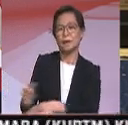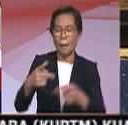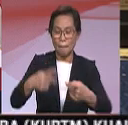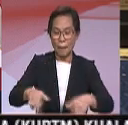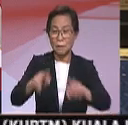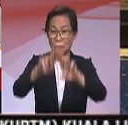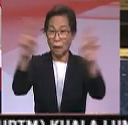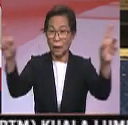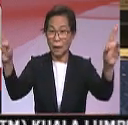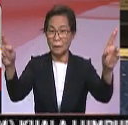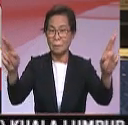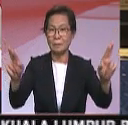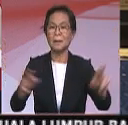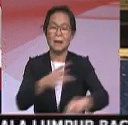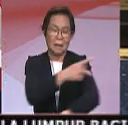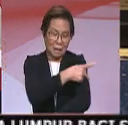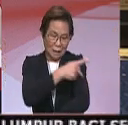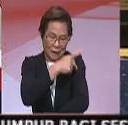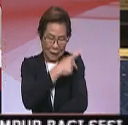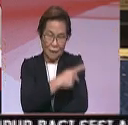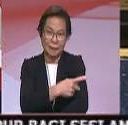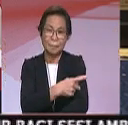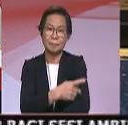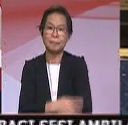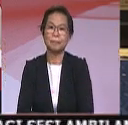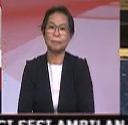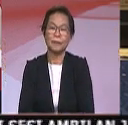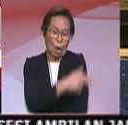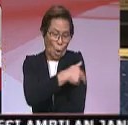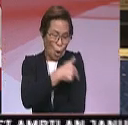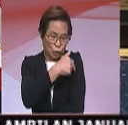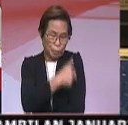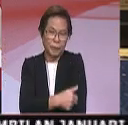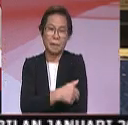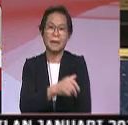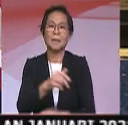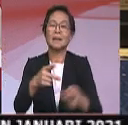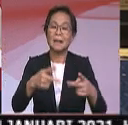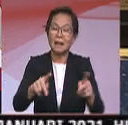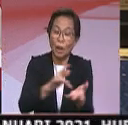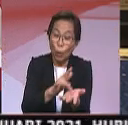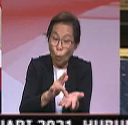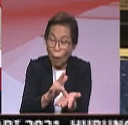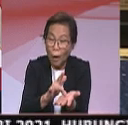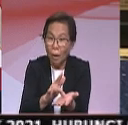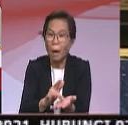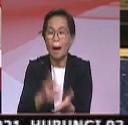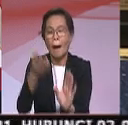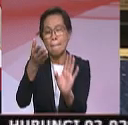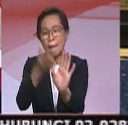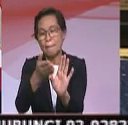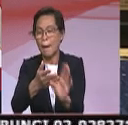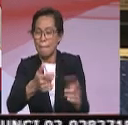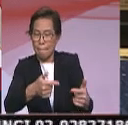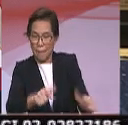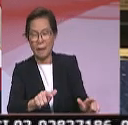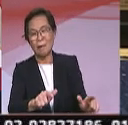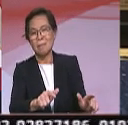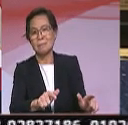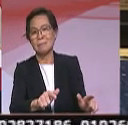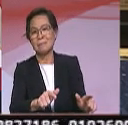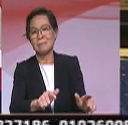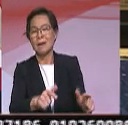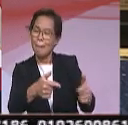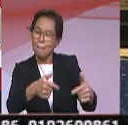Pasaraya, perkhidmatan kesihatan termasuk klinik, hospital dan farmasi serta bank dibenarkan beroperasi